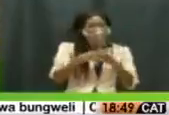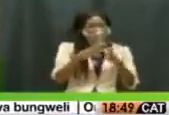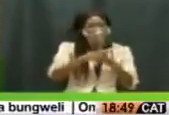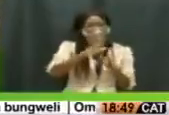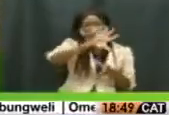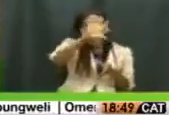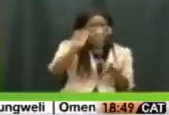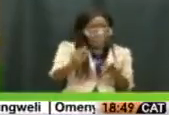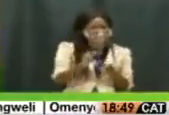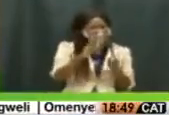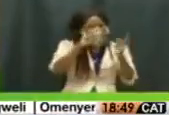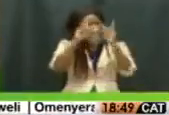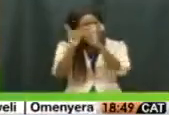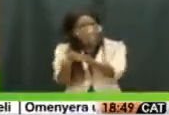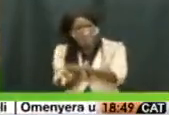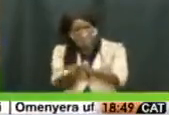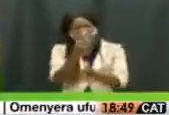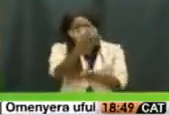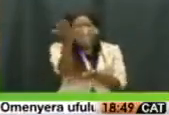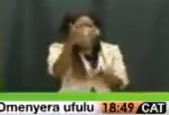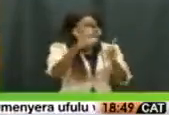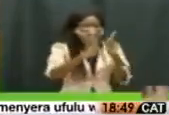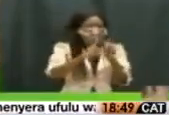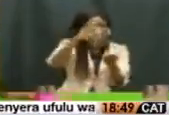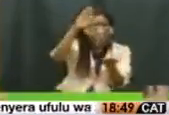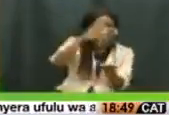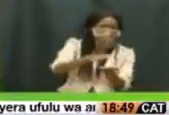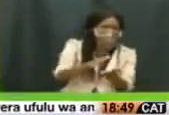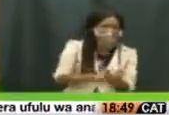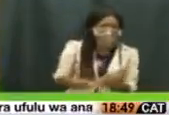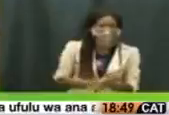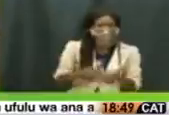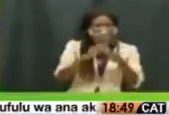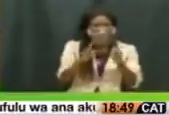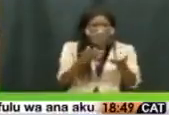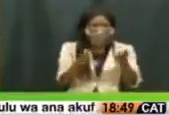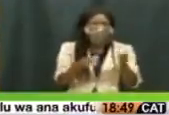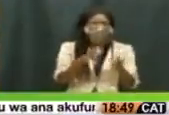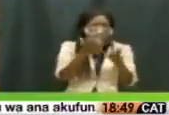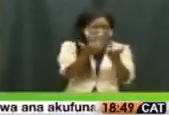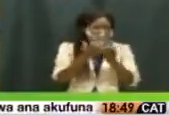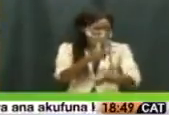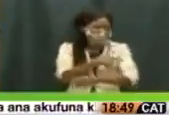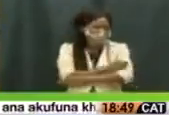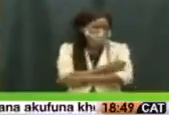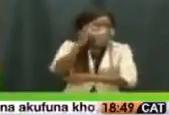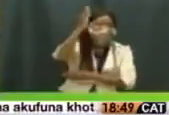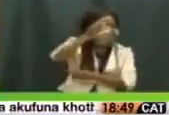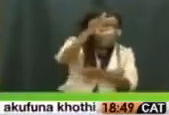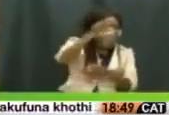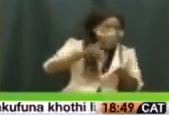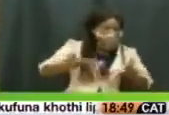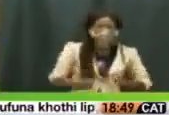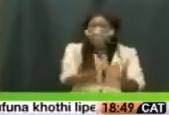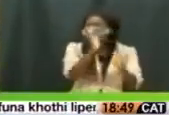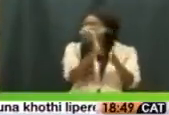amene msogoro pasogoro pakepo sazabereka ndizonama palibe mboni wina uliwonse wa